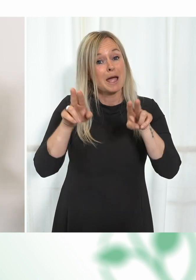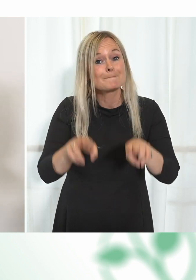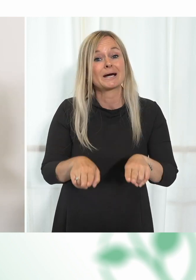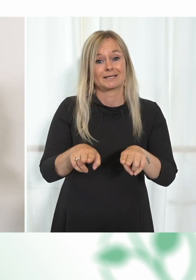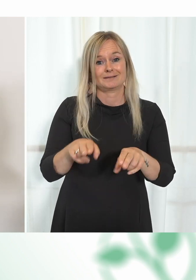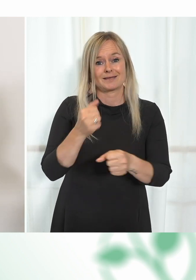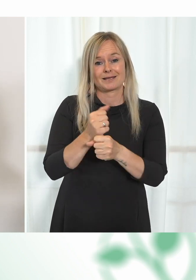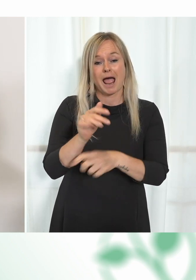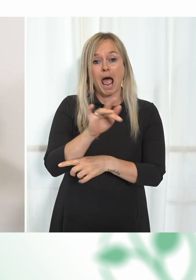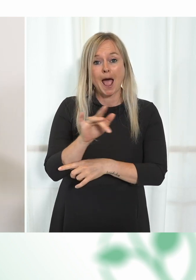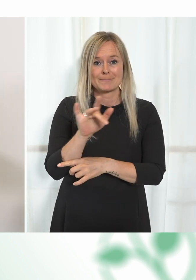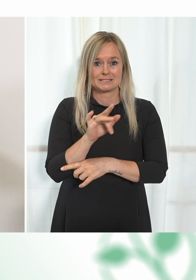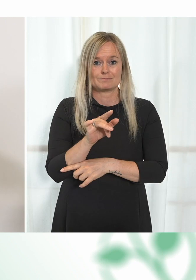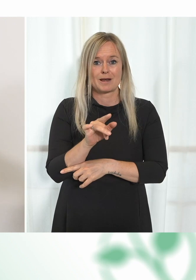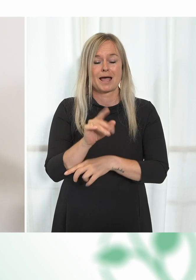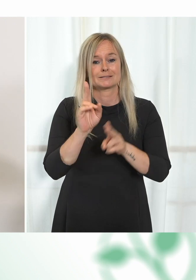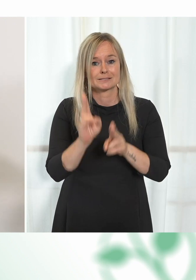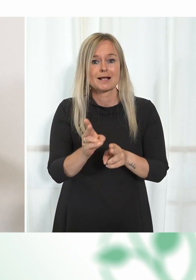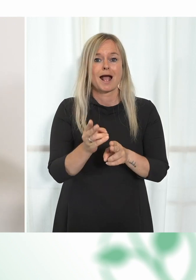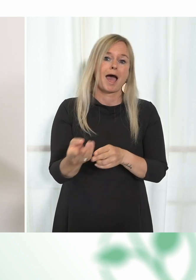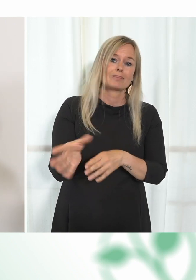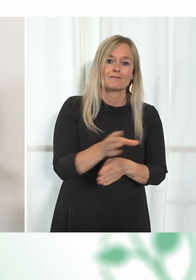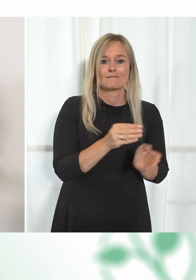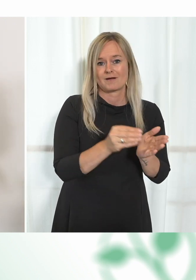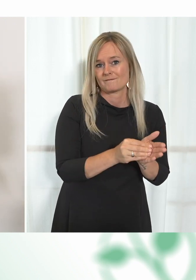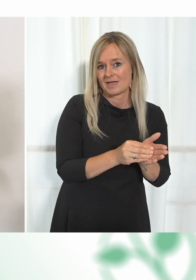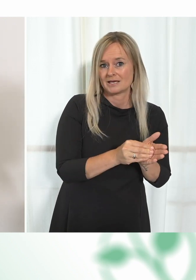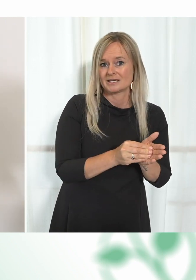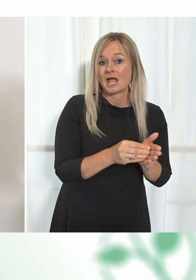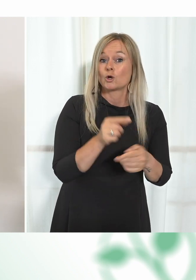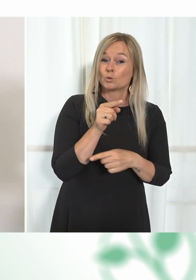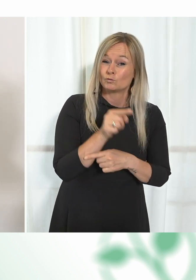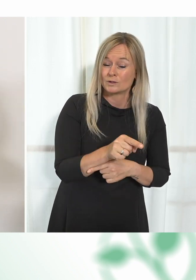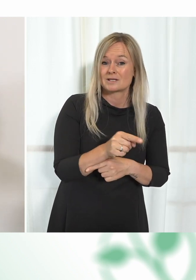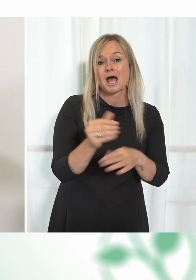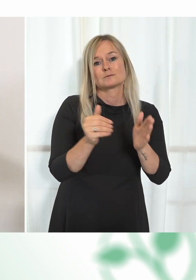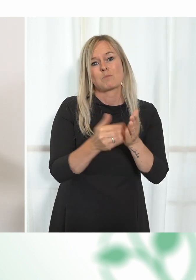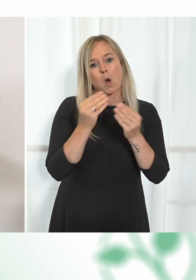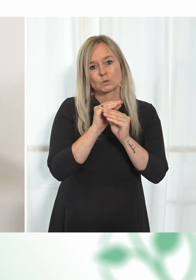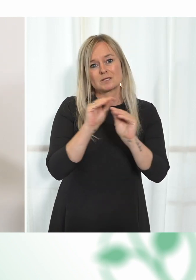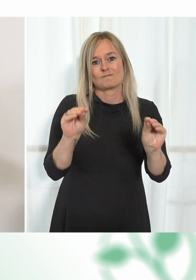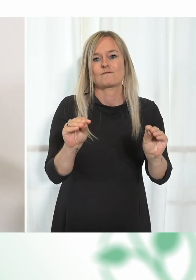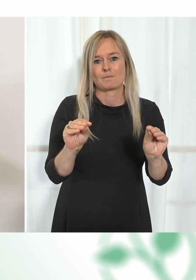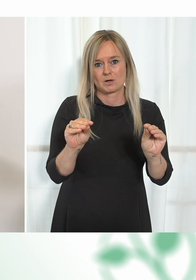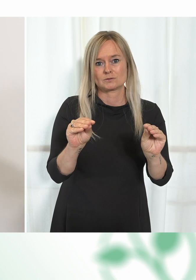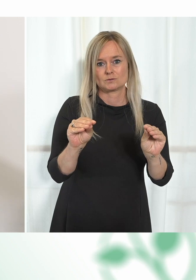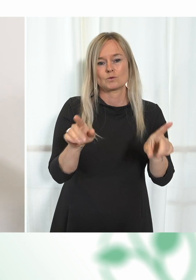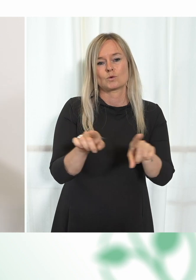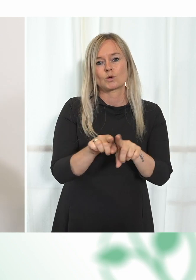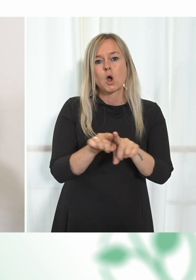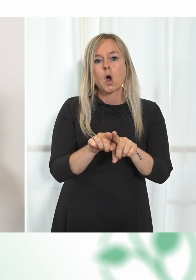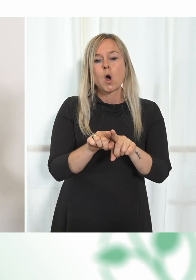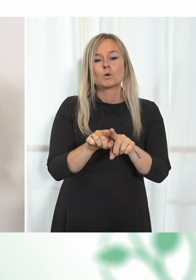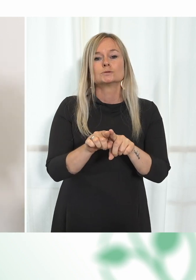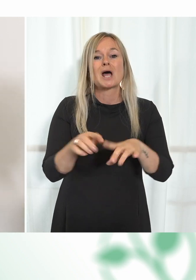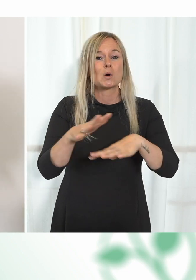werden. Und dafür bedarf es Information, dafür bedarf es ein Matching. Und das hat die Wirtschaftskammer bereits